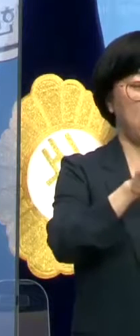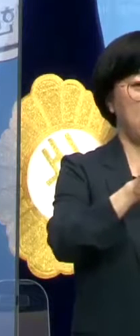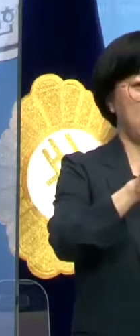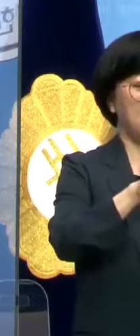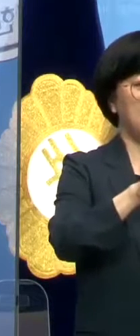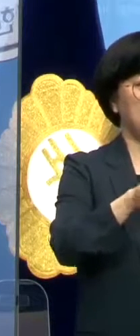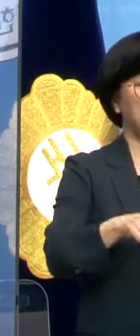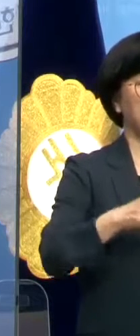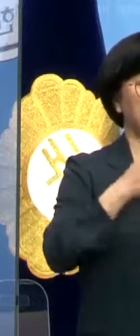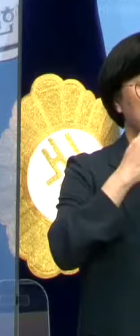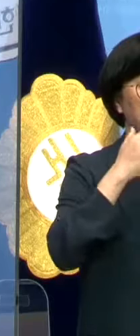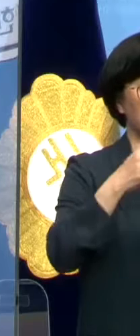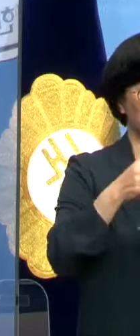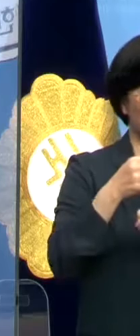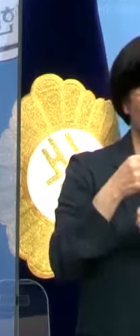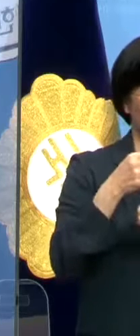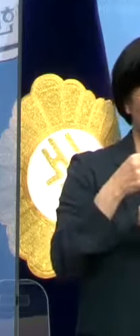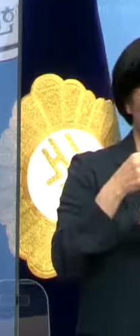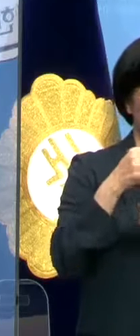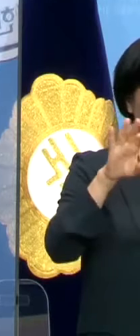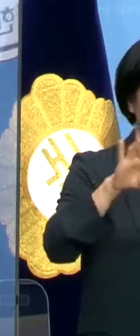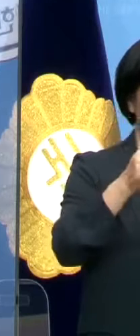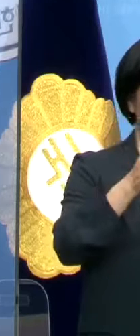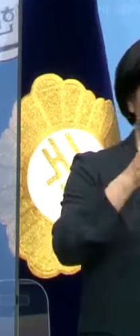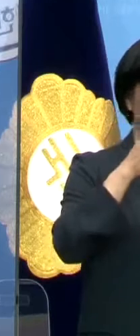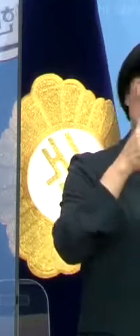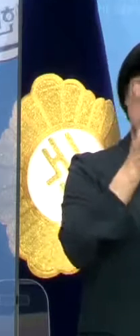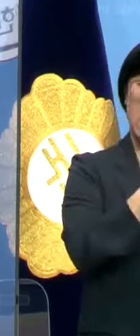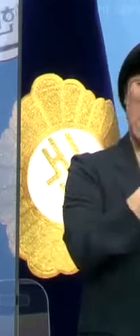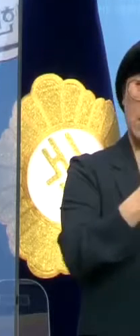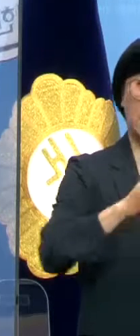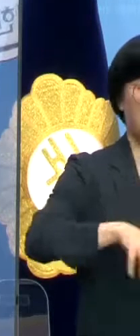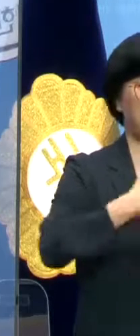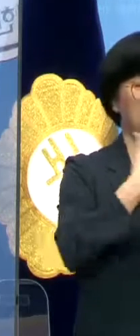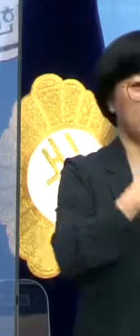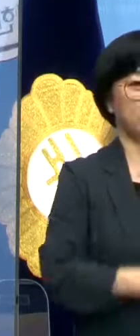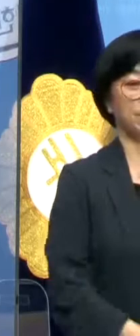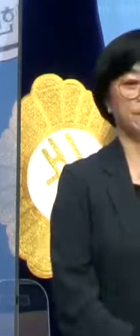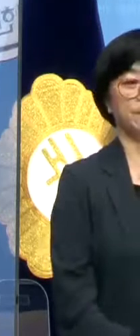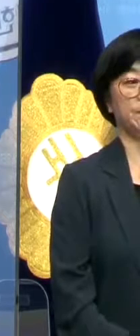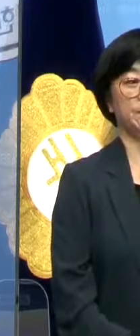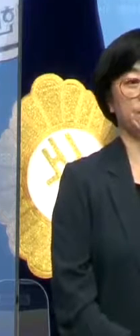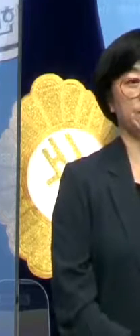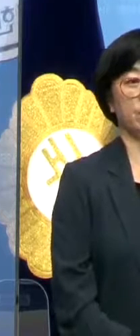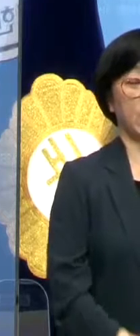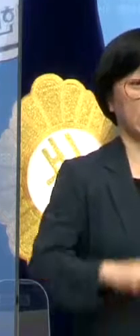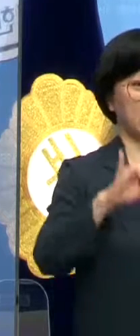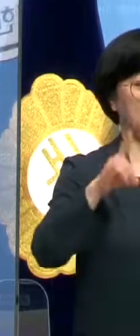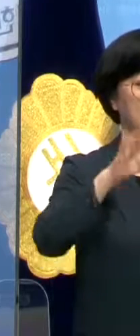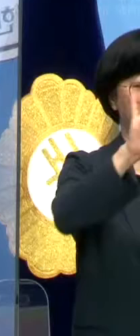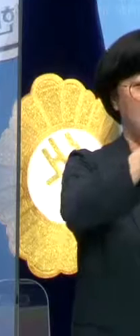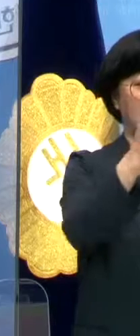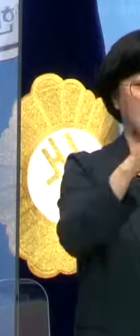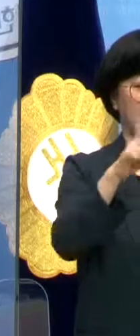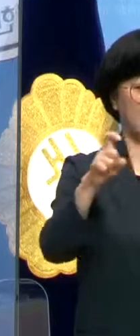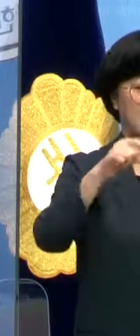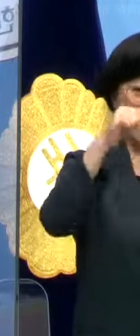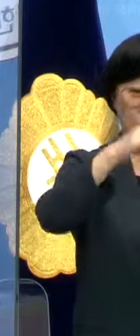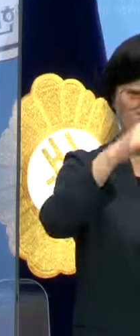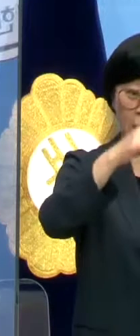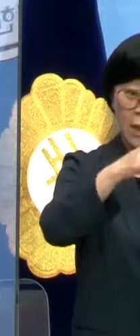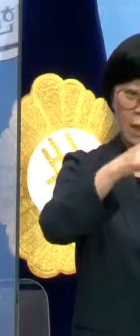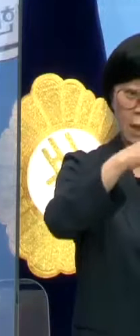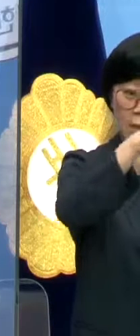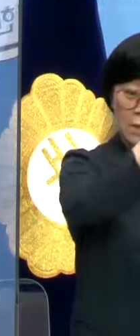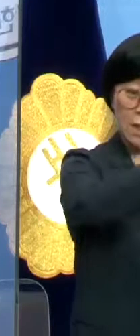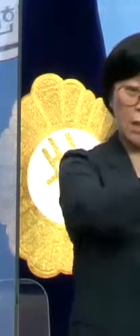제한을 통한 군주제 개혁을 요구하고 있습니다 이에 대해서 태국 왕실은 어느정도 타협하고 있다는